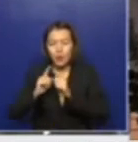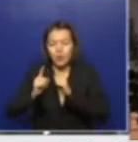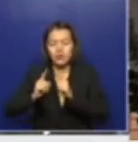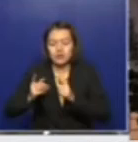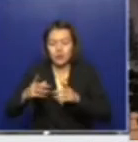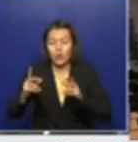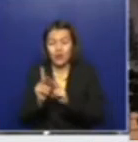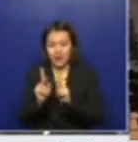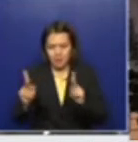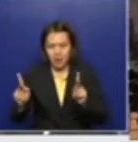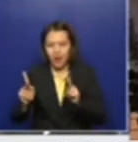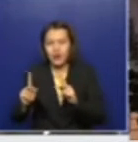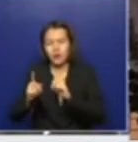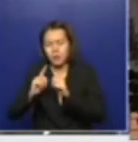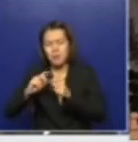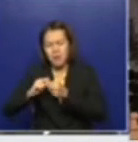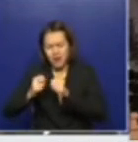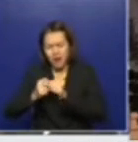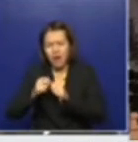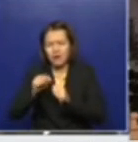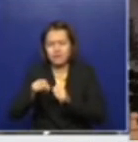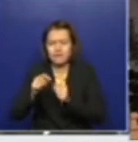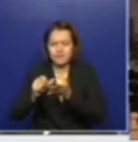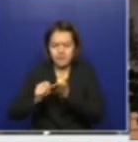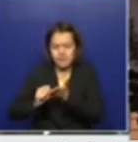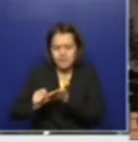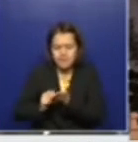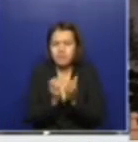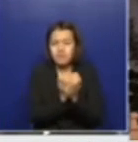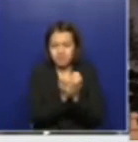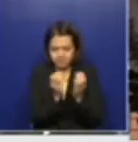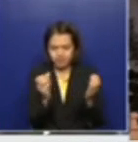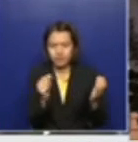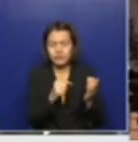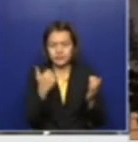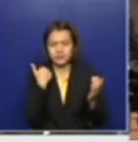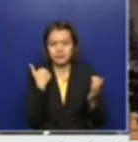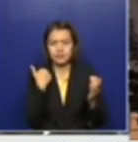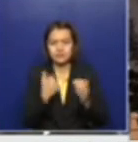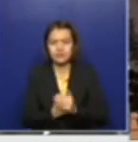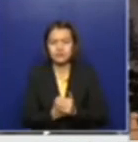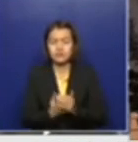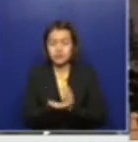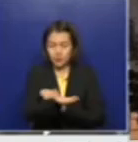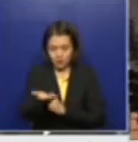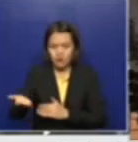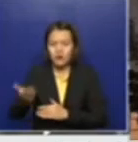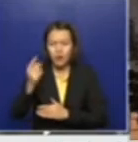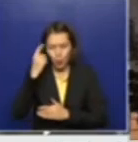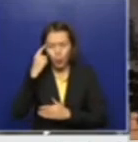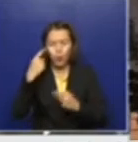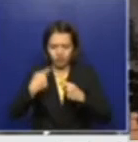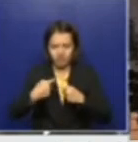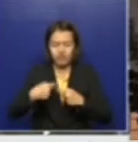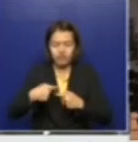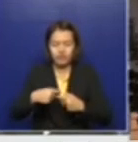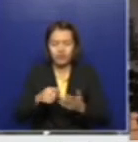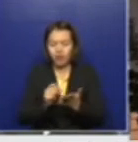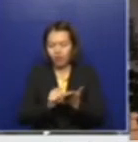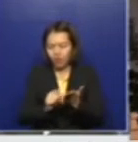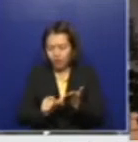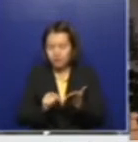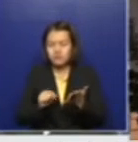ามัญศึกษาปัญหาพิจารณาแก้ไขรัฐธรรมนูญนะครับซึ่งทุกคนก็ทราบว่าเป็นเรื่องที่ยากถ้